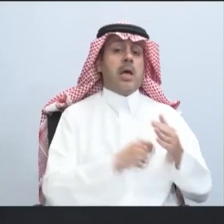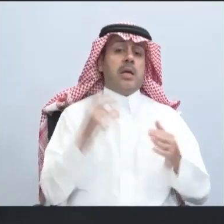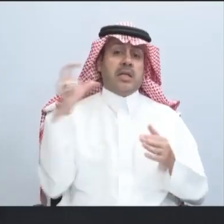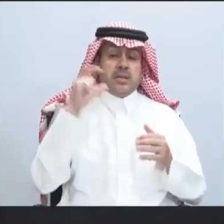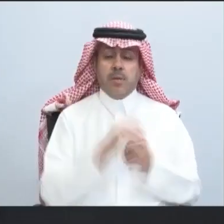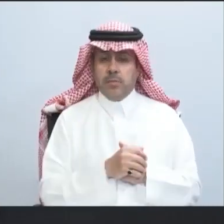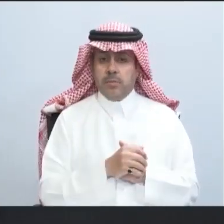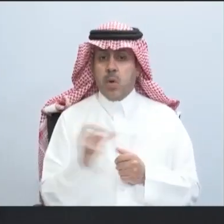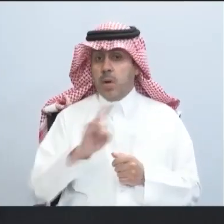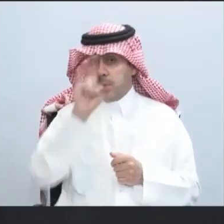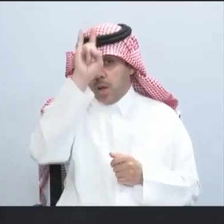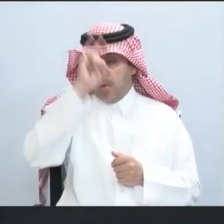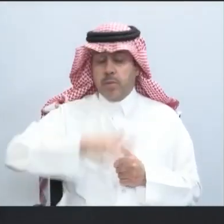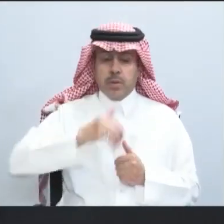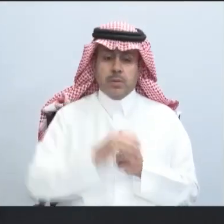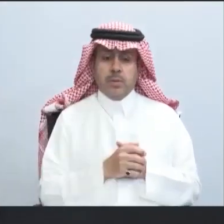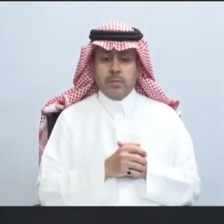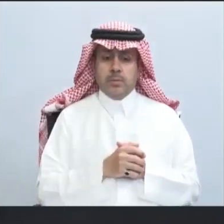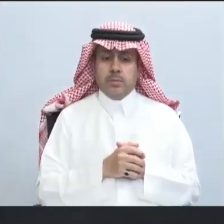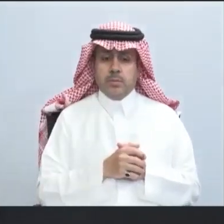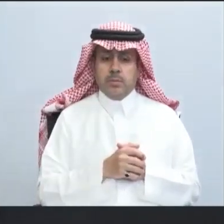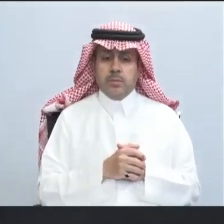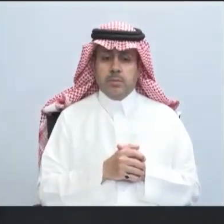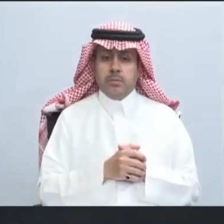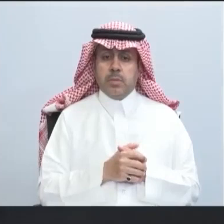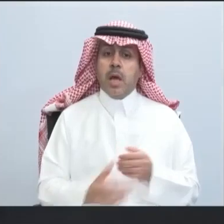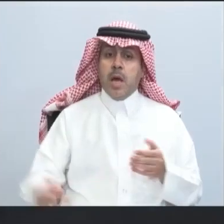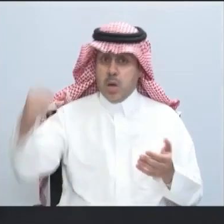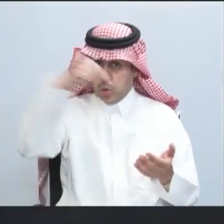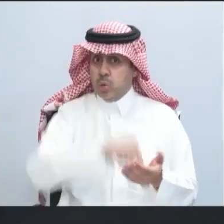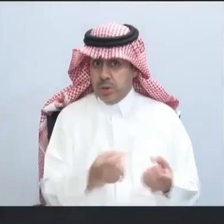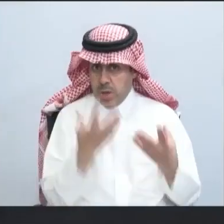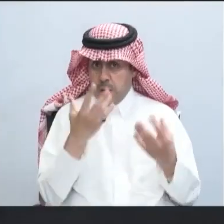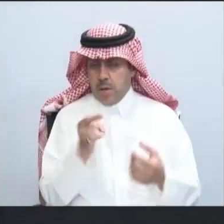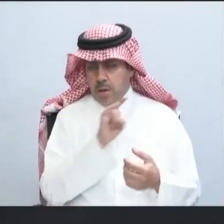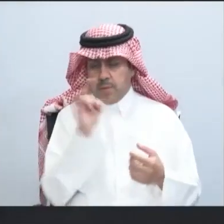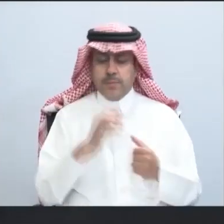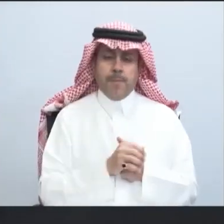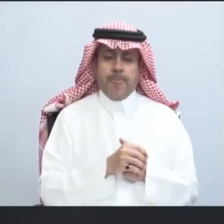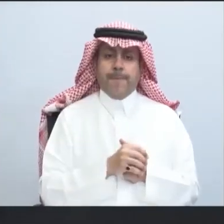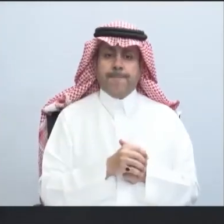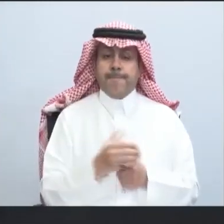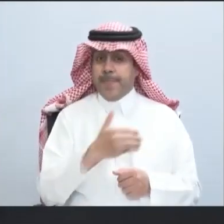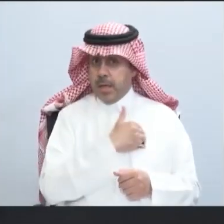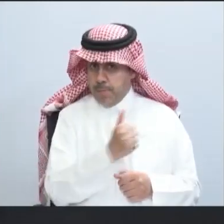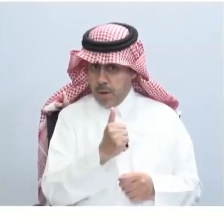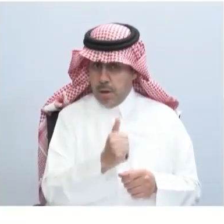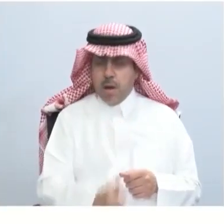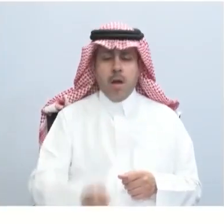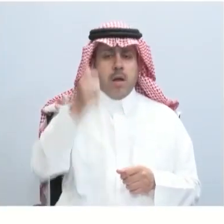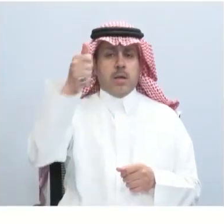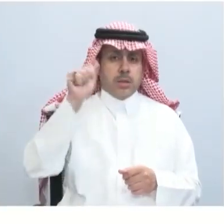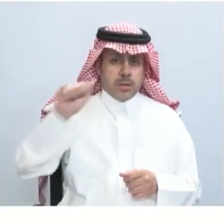ولم يشهد ان لا اله الا الله وان محمدا رسول الله هل يكون مؤمنا من اهل الجنه لا اذا الايمان هو اصله